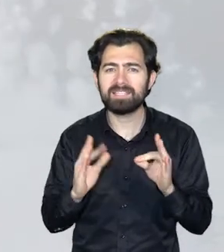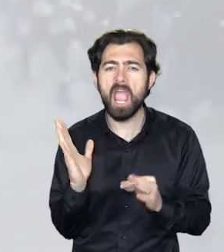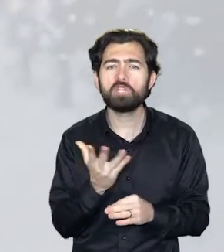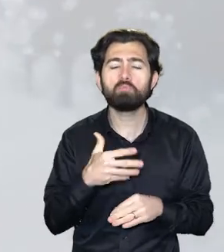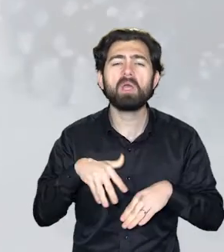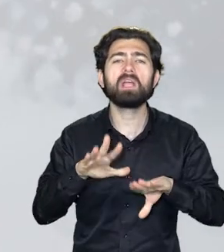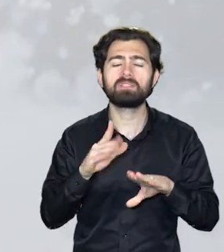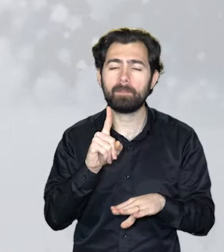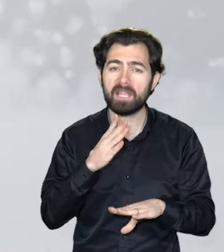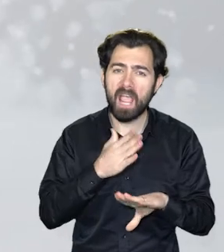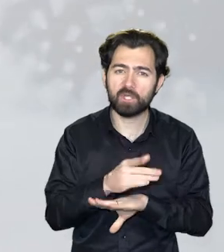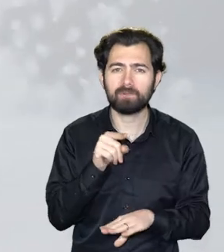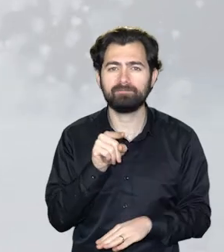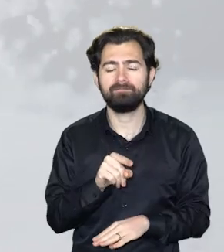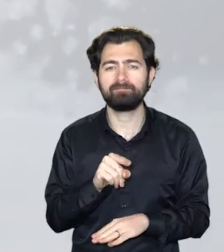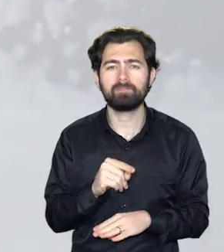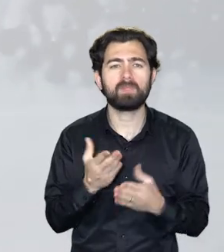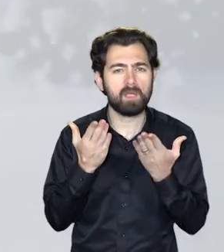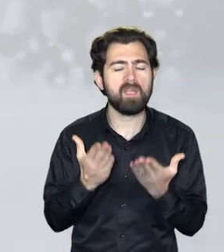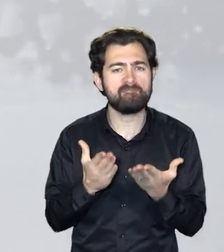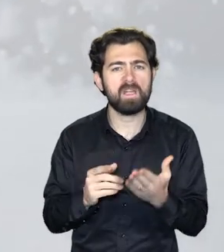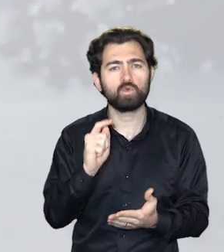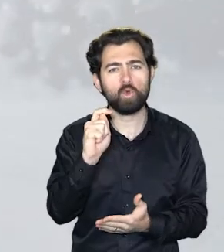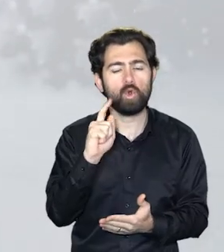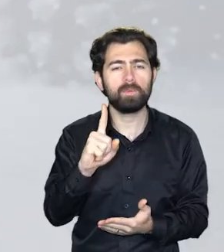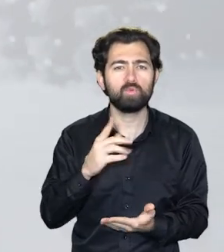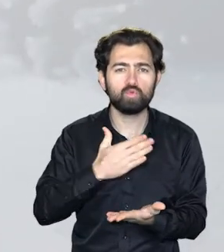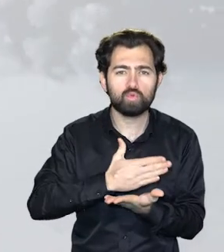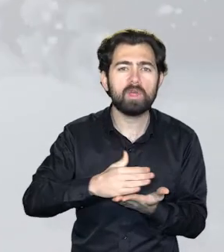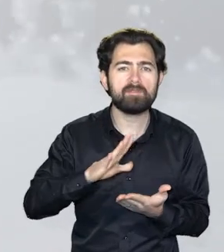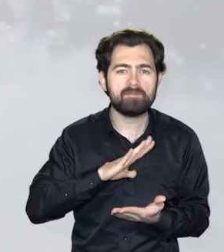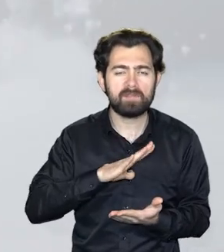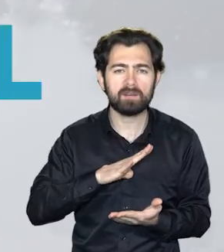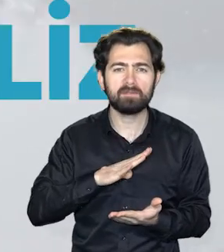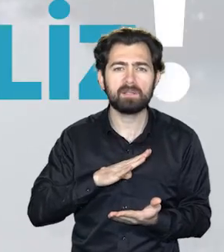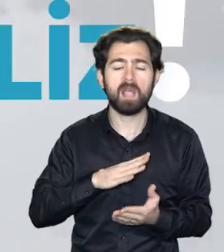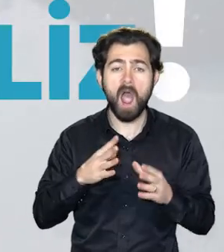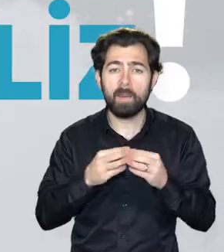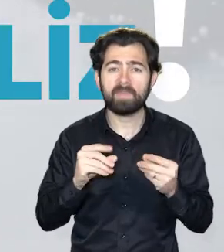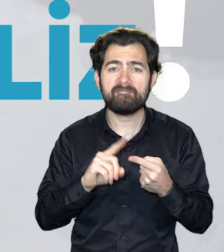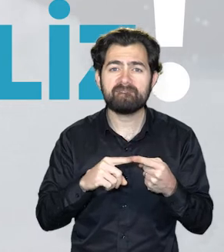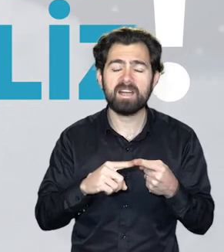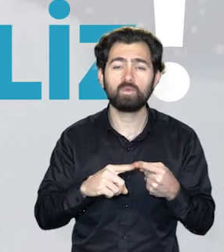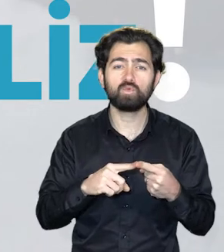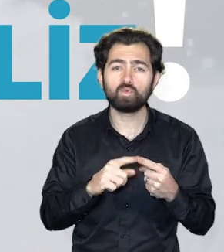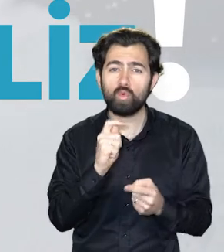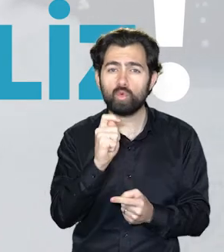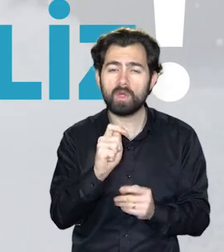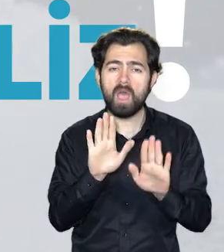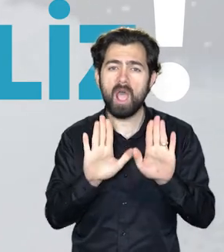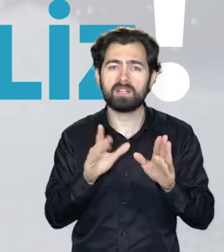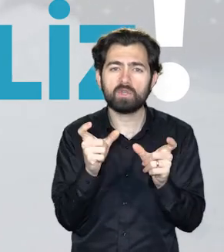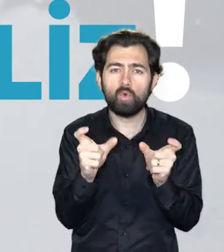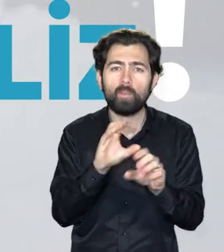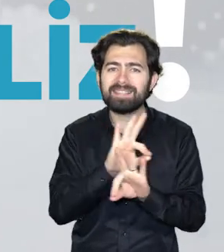atlatamayacağımız, inkar edemeyeceğimiz bir gerçektir. Evet, zor bir süreçteyiz. Ne var ki kayıplar ve zorluklar